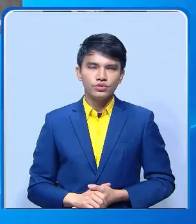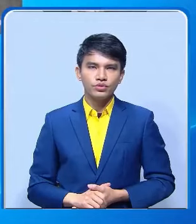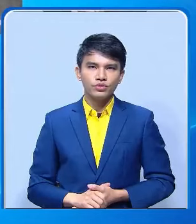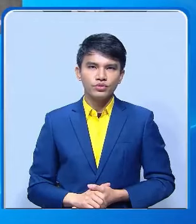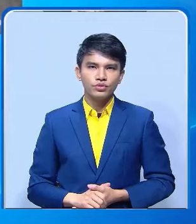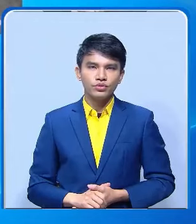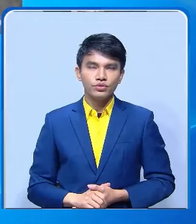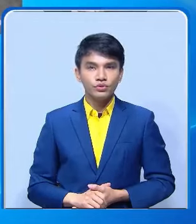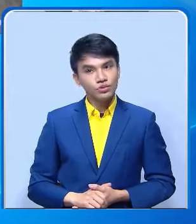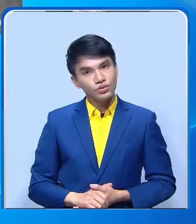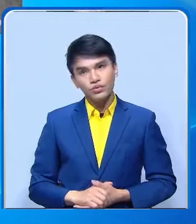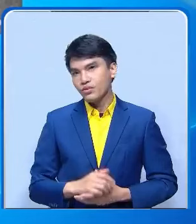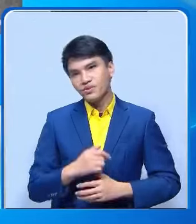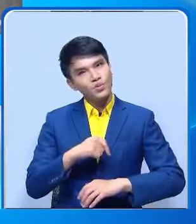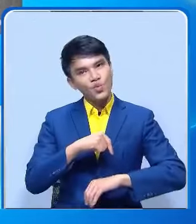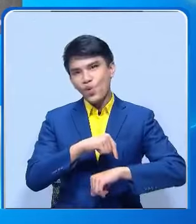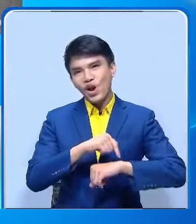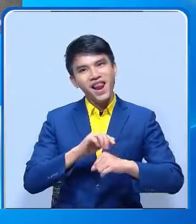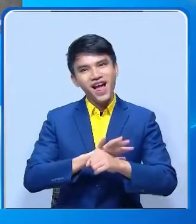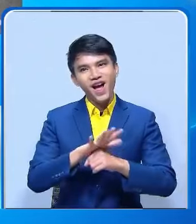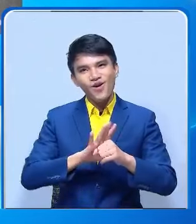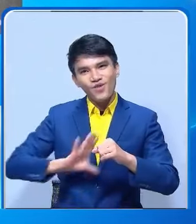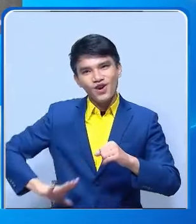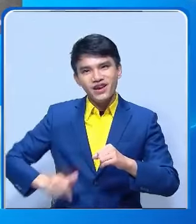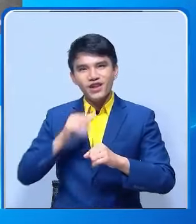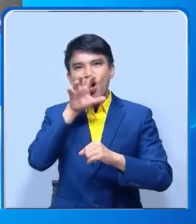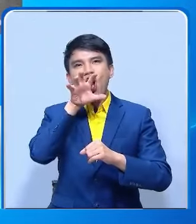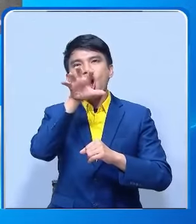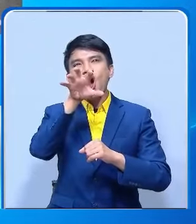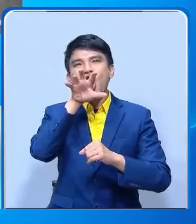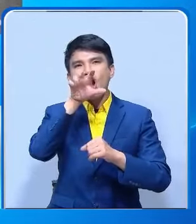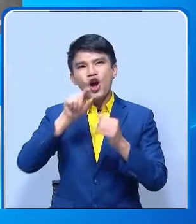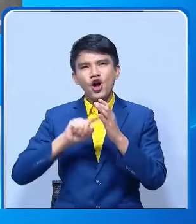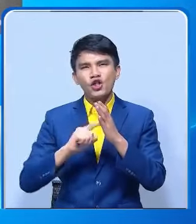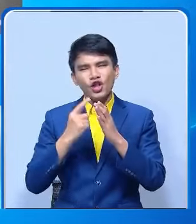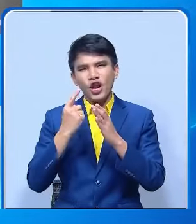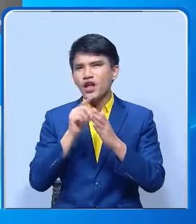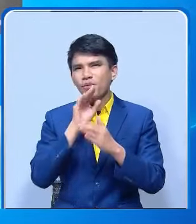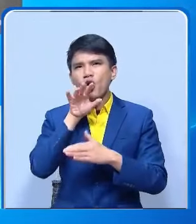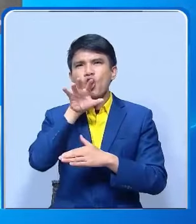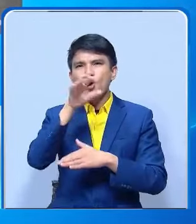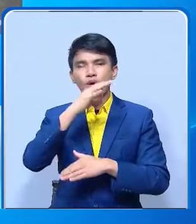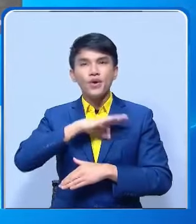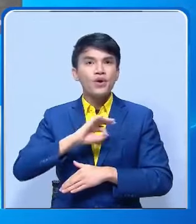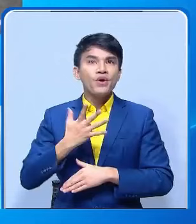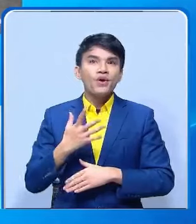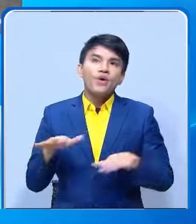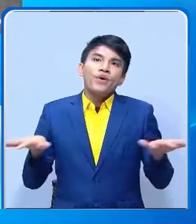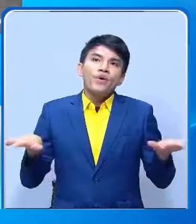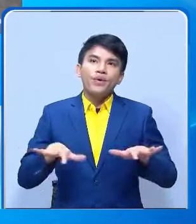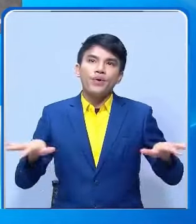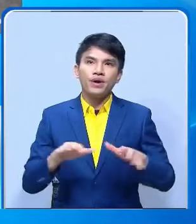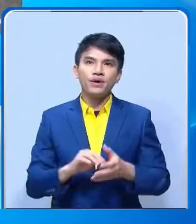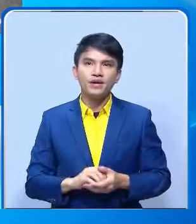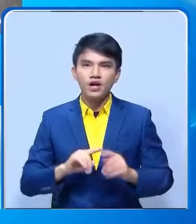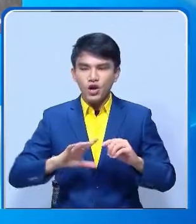จังหวะพอเหมาะพอเจาะเลย คือถ้าไม่มีหมาหอนก็ยังไม่รู้สึกอะไรก็ยังรู้สึกเฉยๆพอห